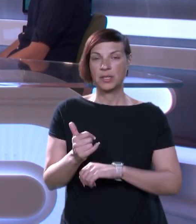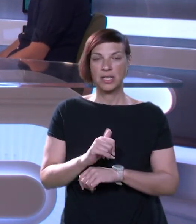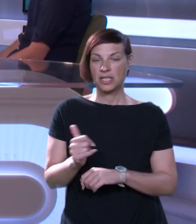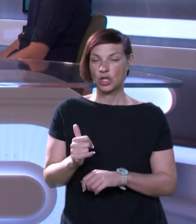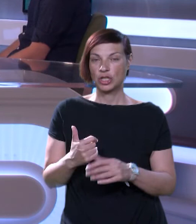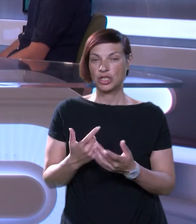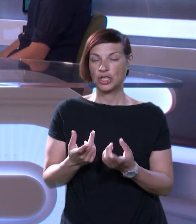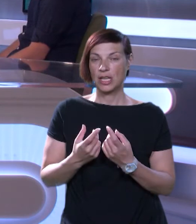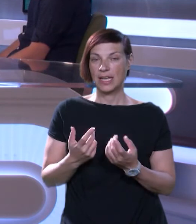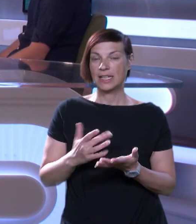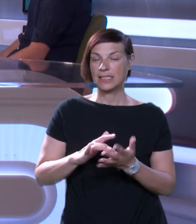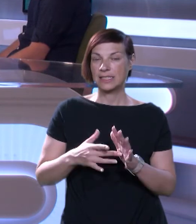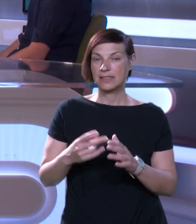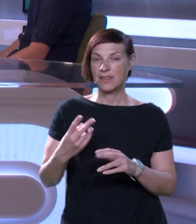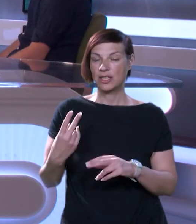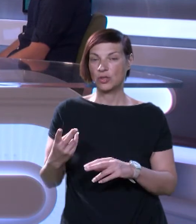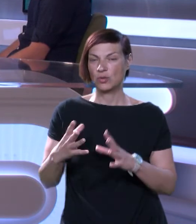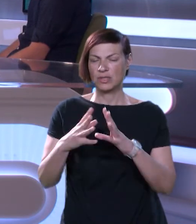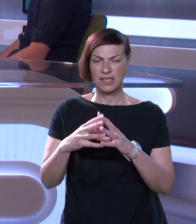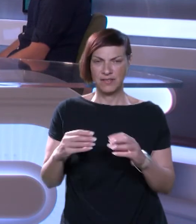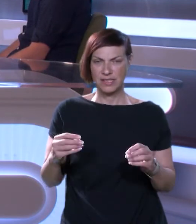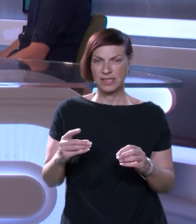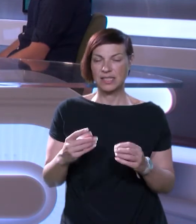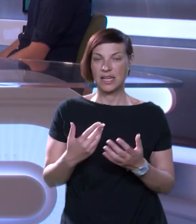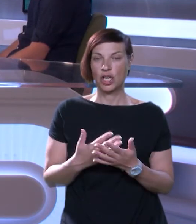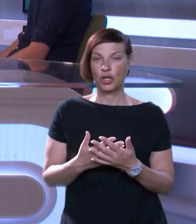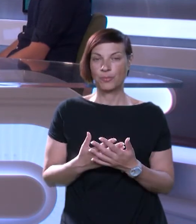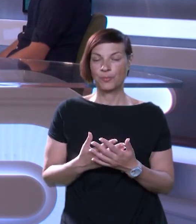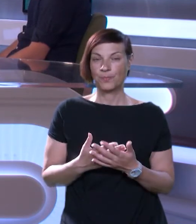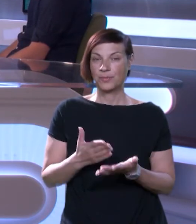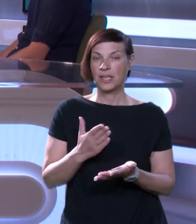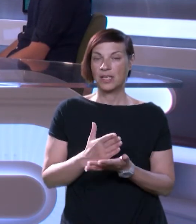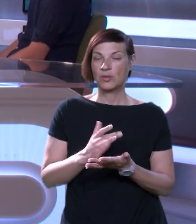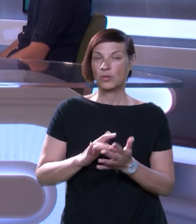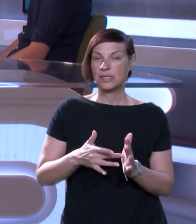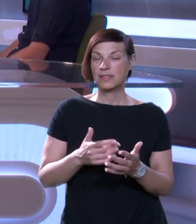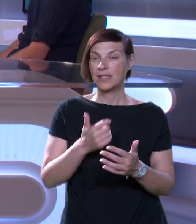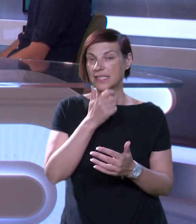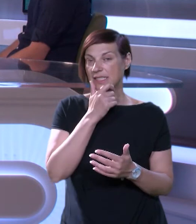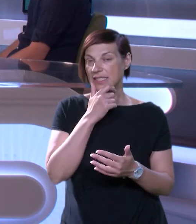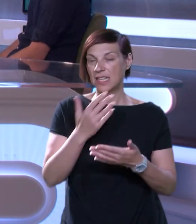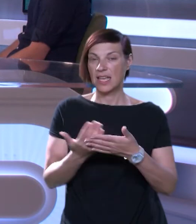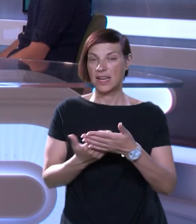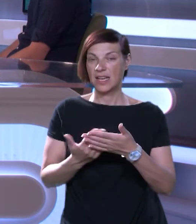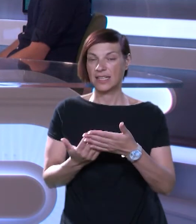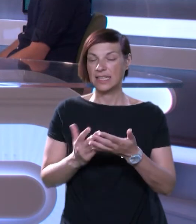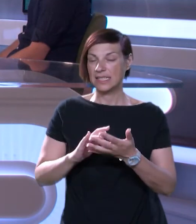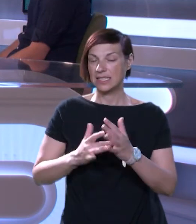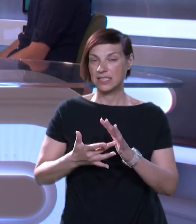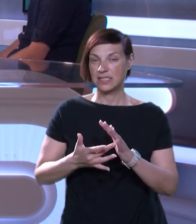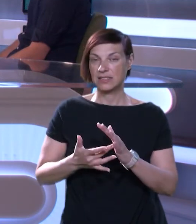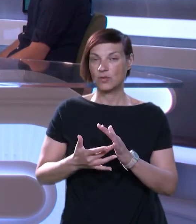rade genijalno, ali sve je drugo devastirano, nigdje nije bilo kina. Znači, oni su u sva ona stara kina koja su postojala